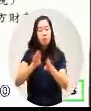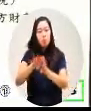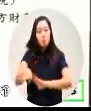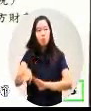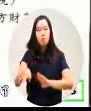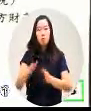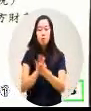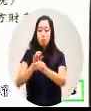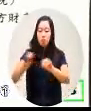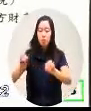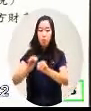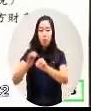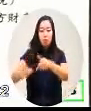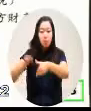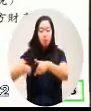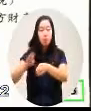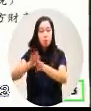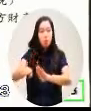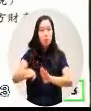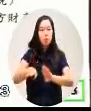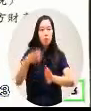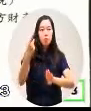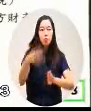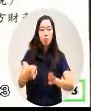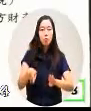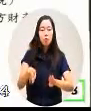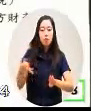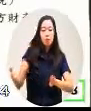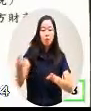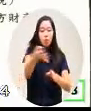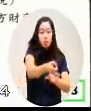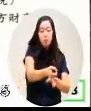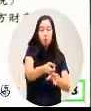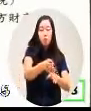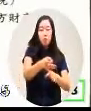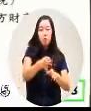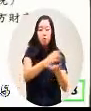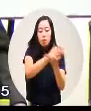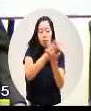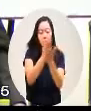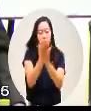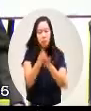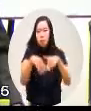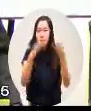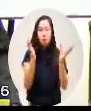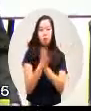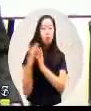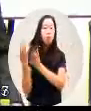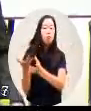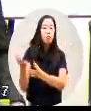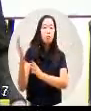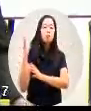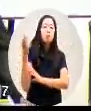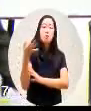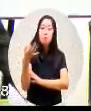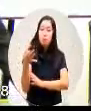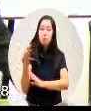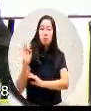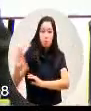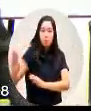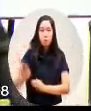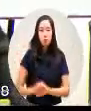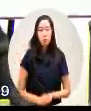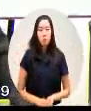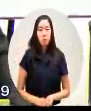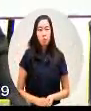税啊，还有我们所捐进来的啦哈。拢是市政府啊的财产，哦，所以讲伊